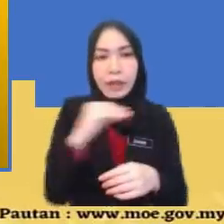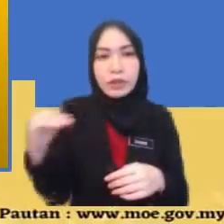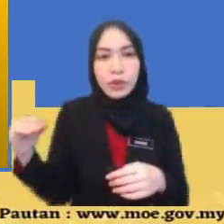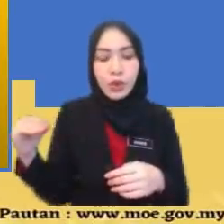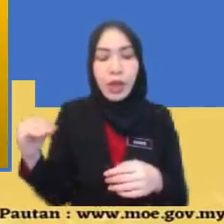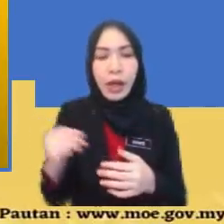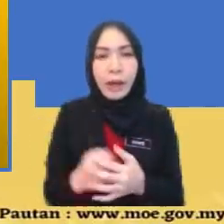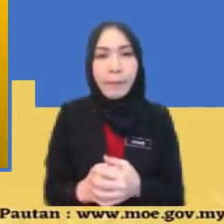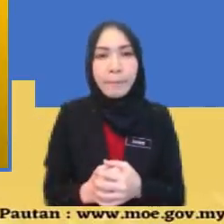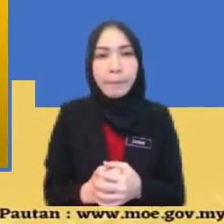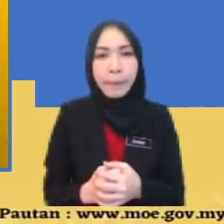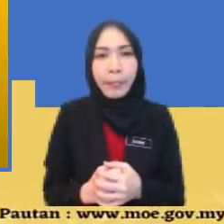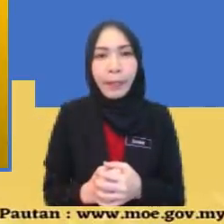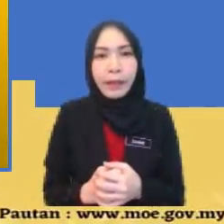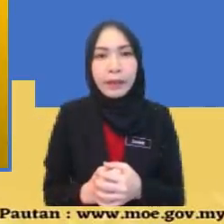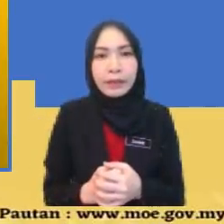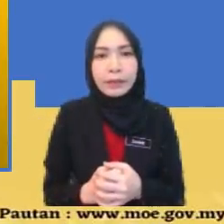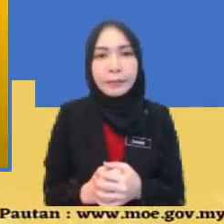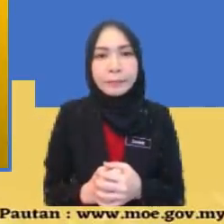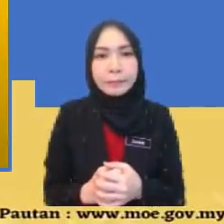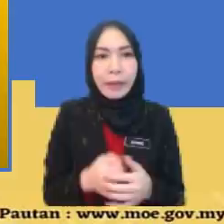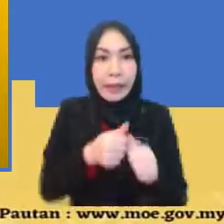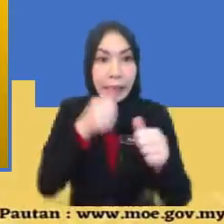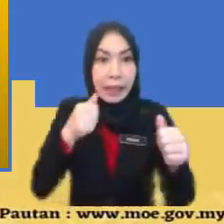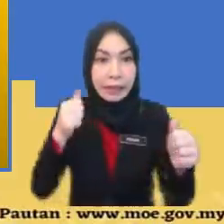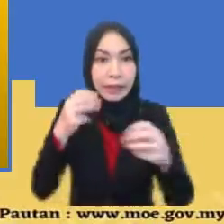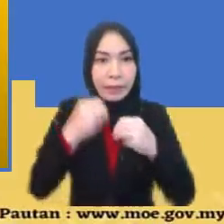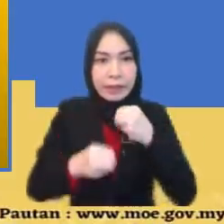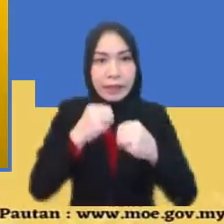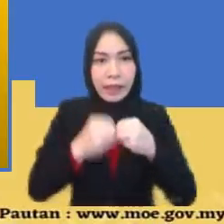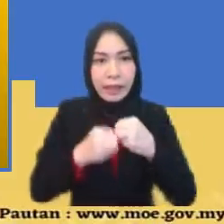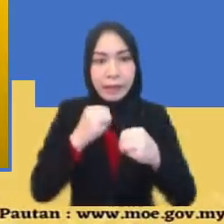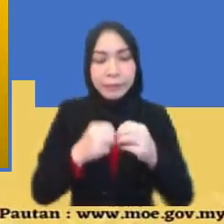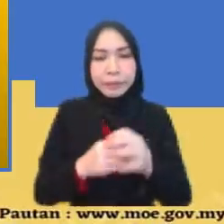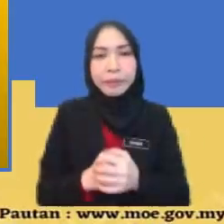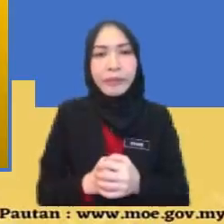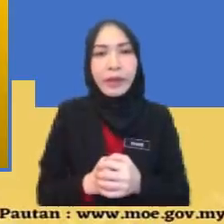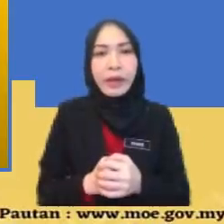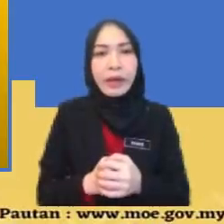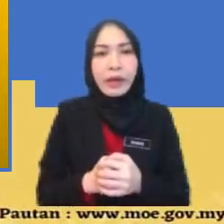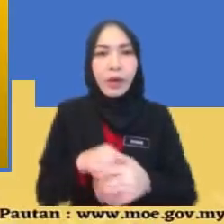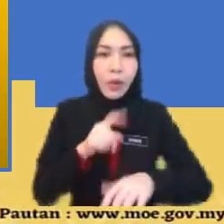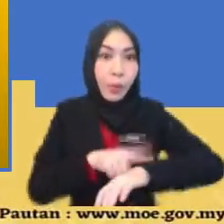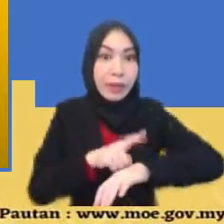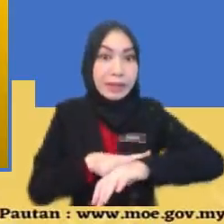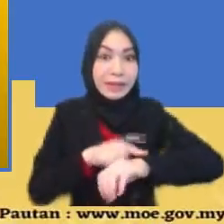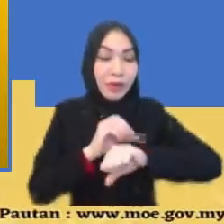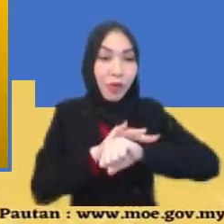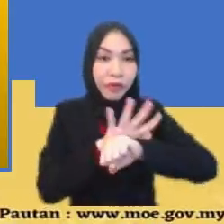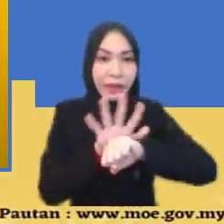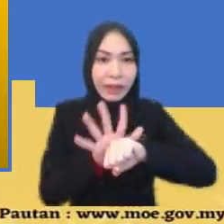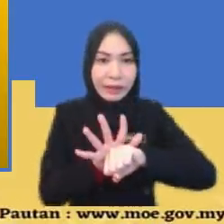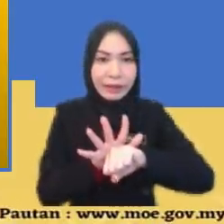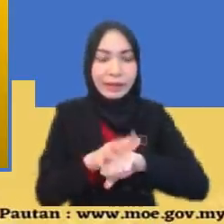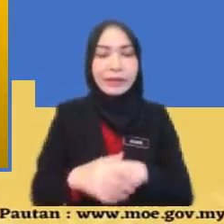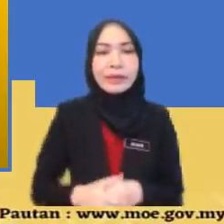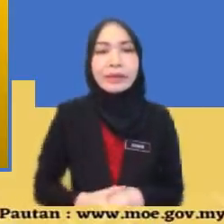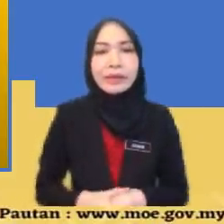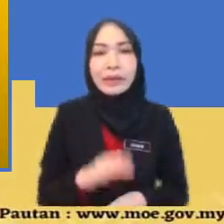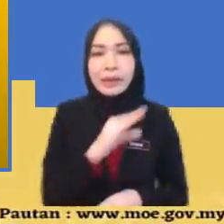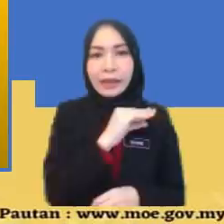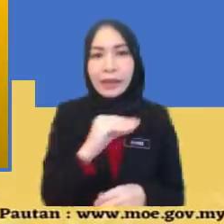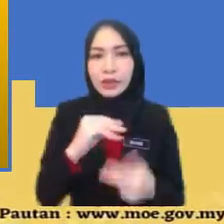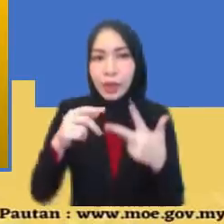krisis ataupun pandemic komik 19 ini yang ketiga menyediakan suku ngangkleung kepada